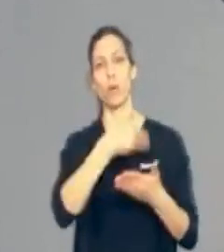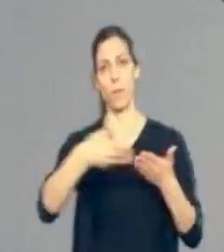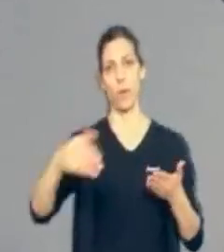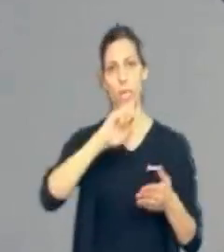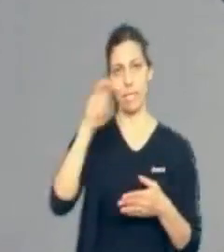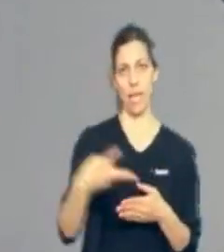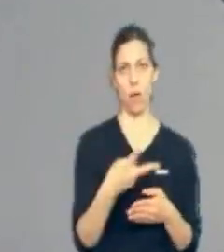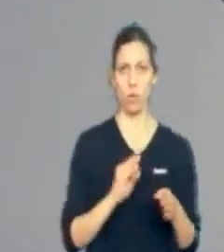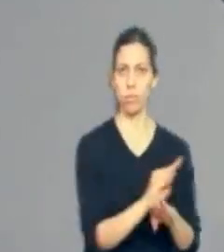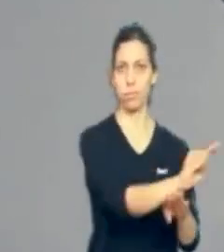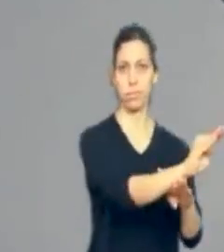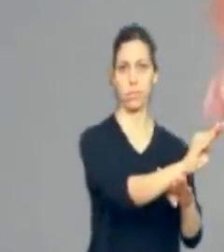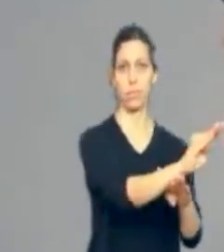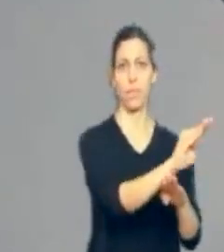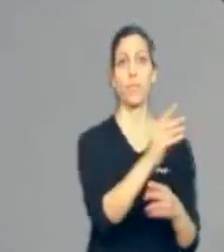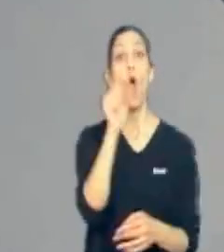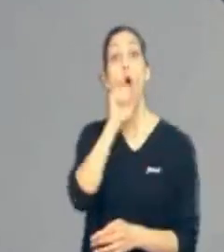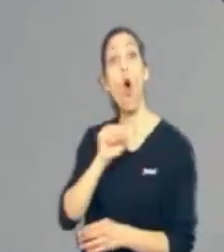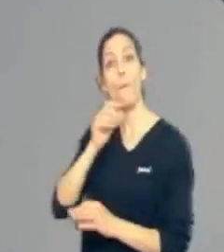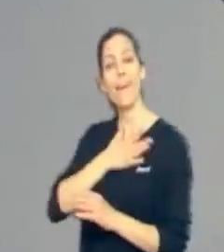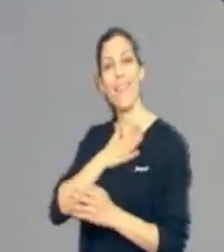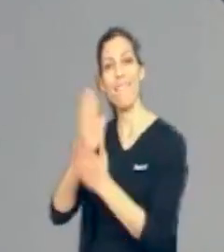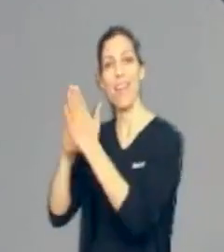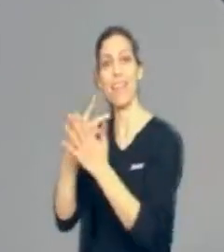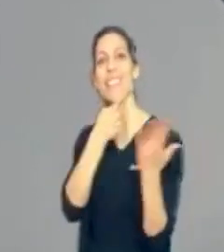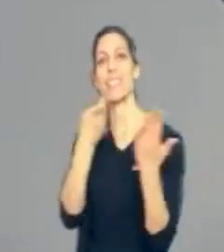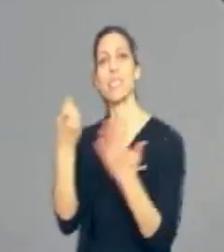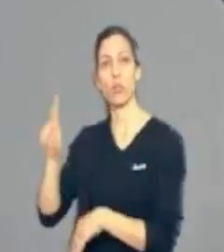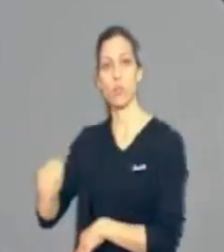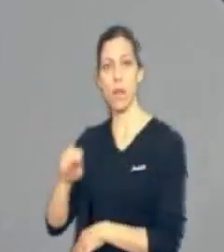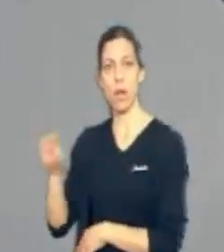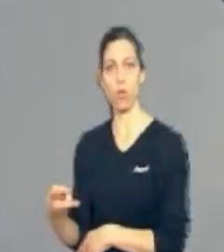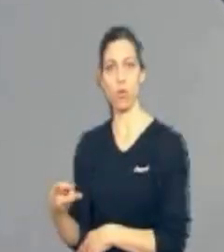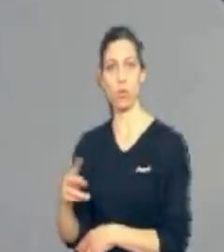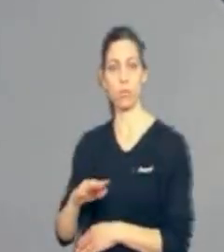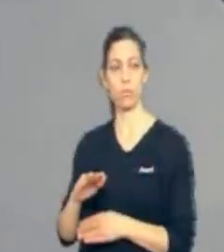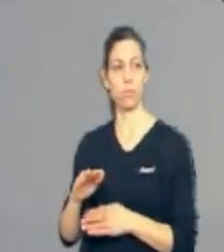d'euros i l'Òpera de València 600.000 euros?